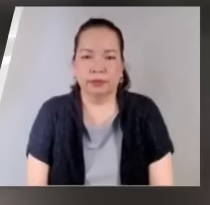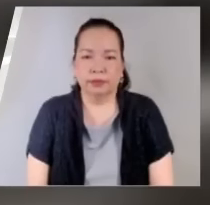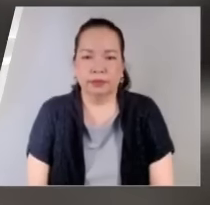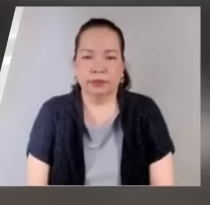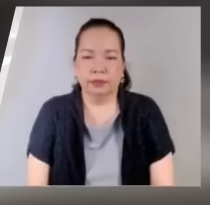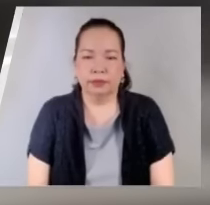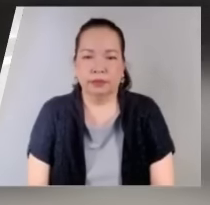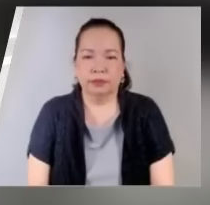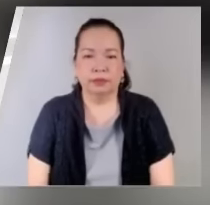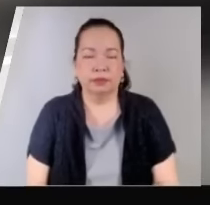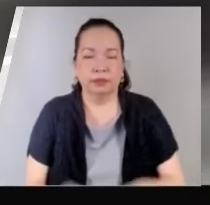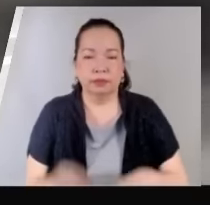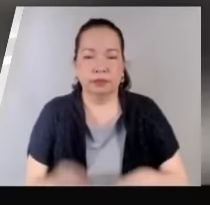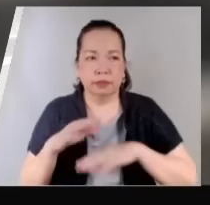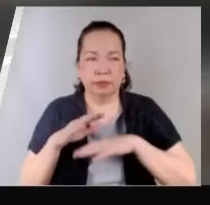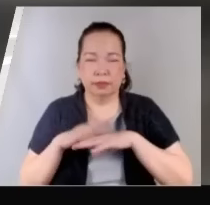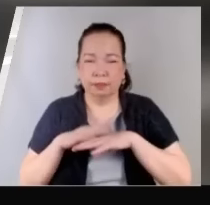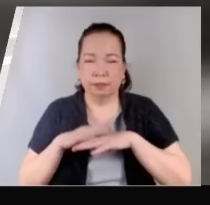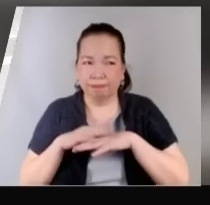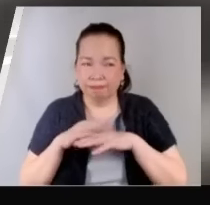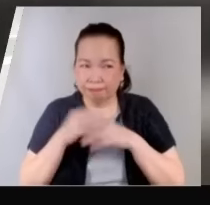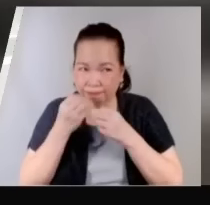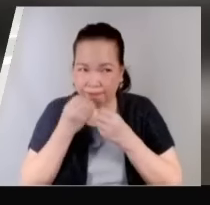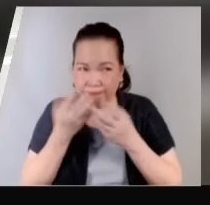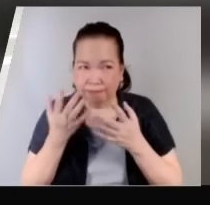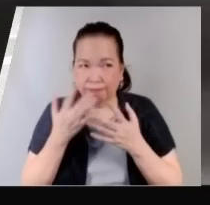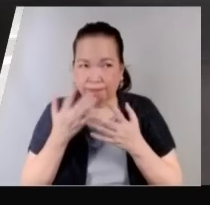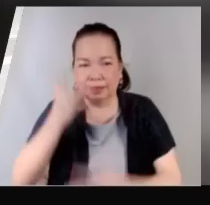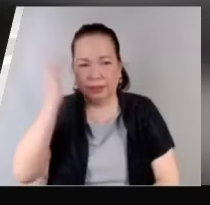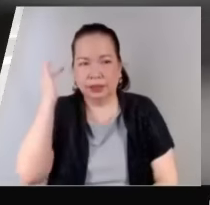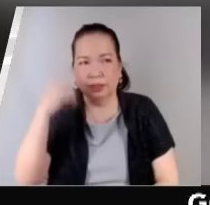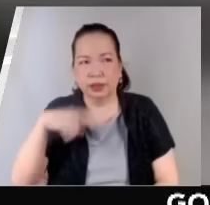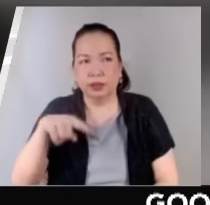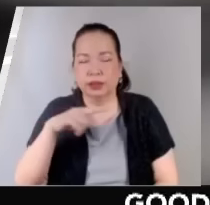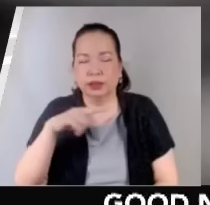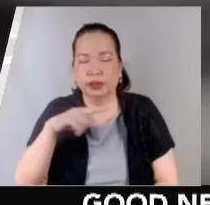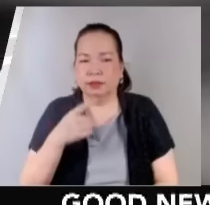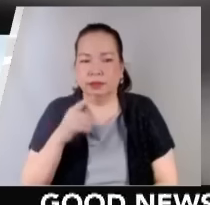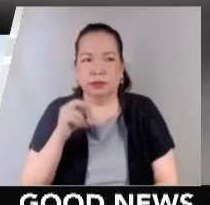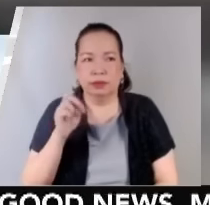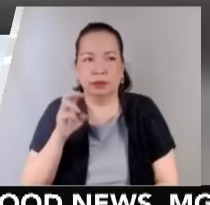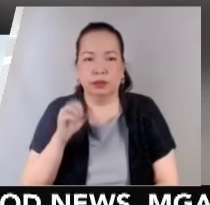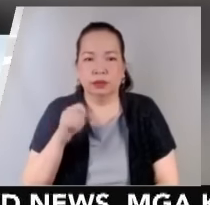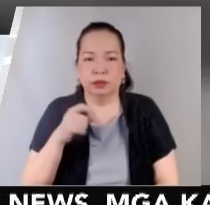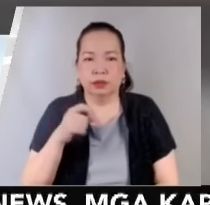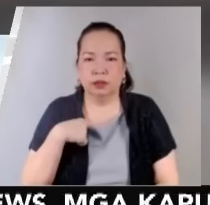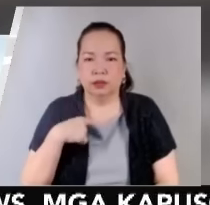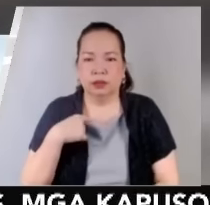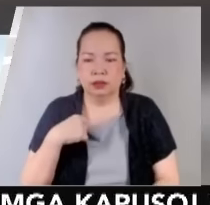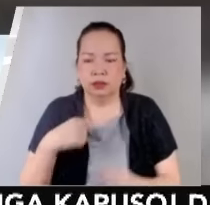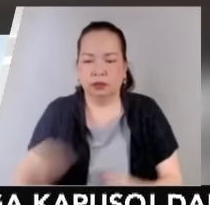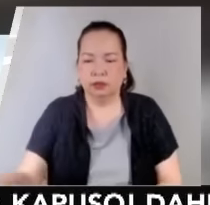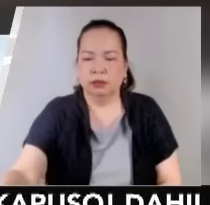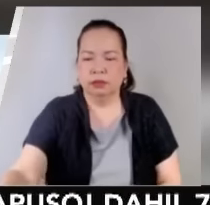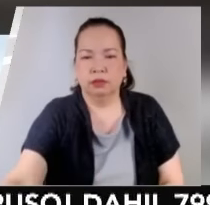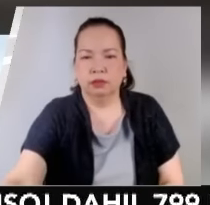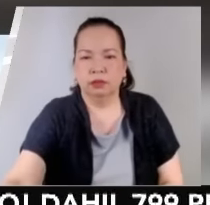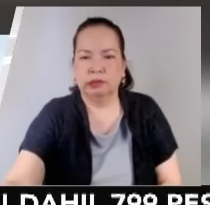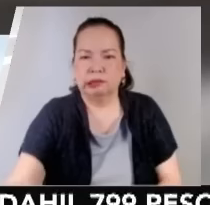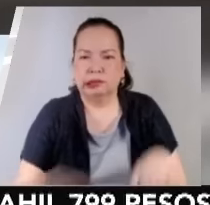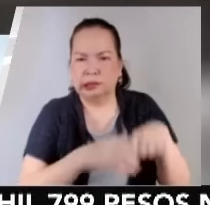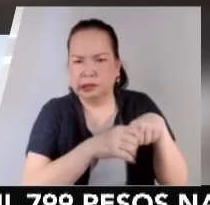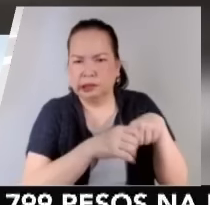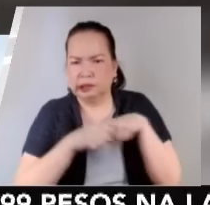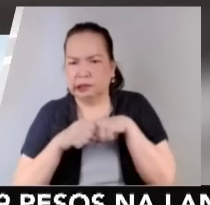Babala at sensitibo po ang susunod na balita. Hinila at ilang beses sa sinipa ng mga sundalong Israel ang katawan ng isang